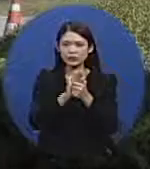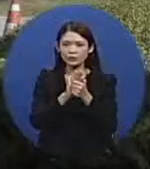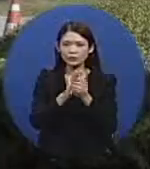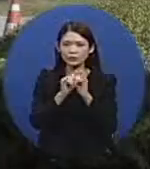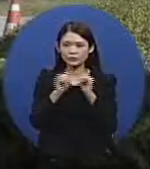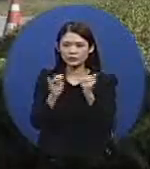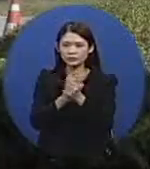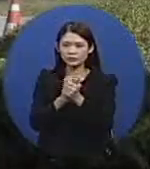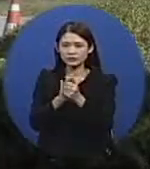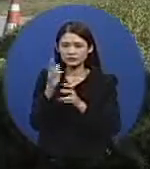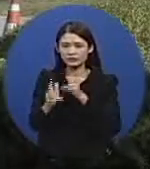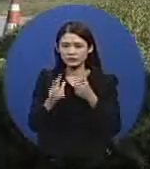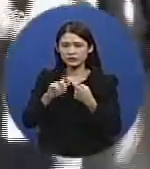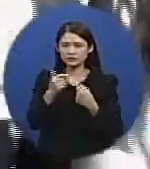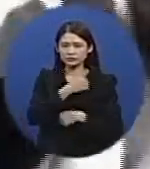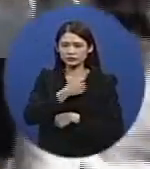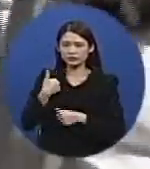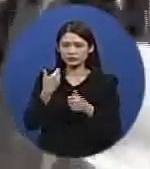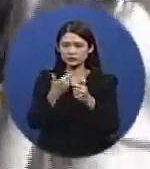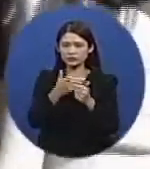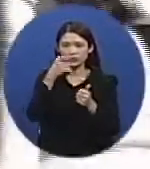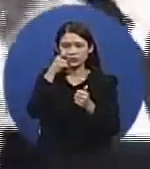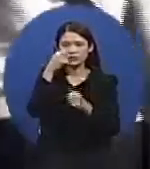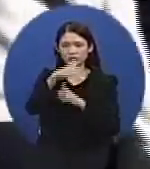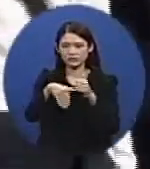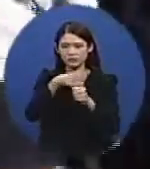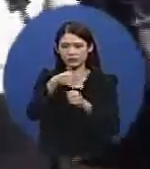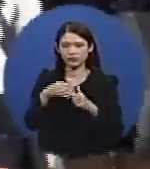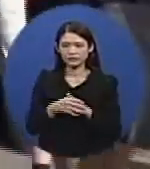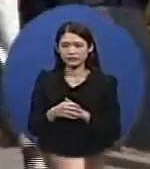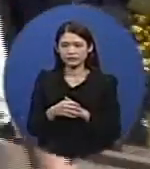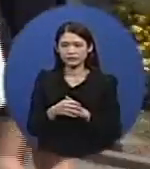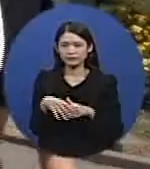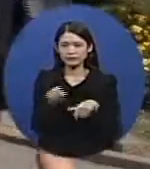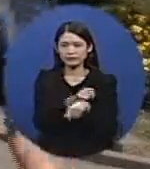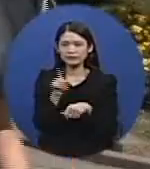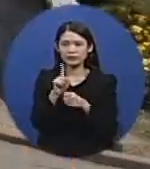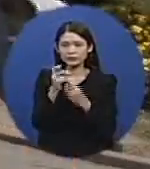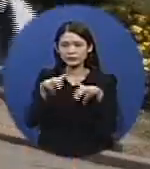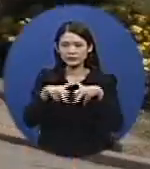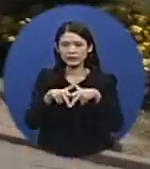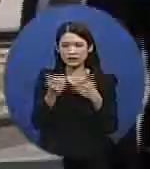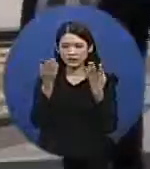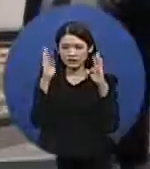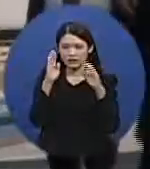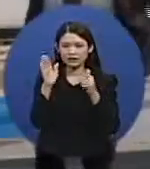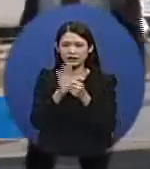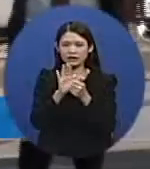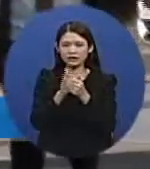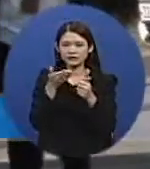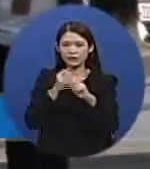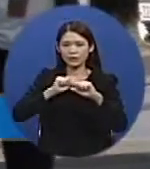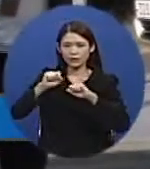서비스 수요를 충분히 충족시키지 못하고 있는 상황인 것입니다. 특히 장애대학생 도우미 서비스는 활동